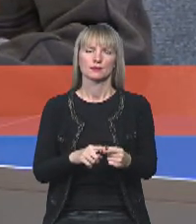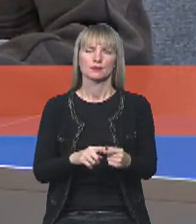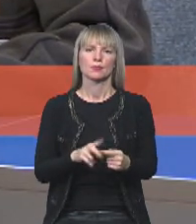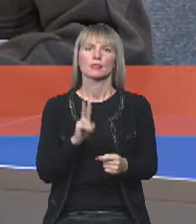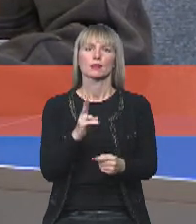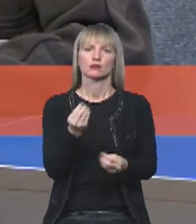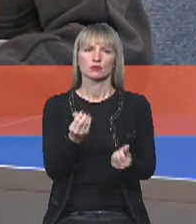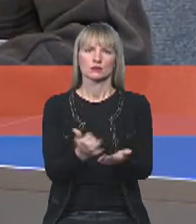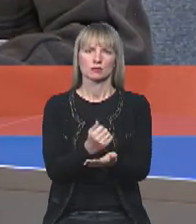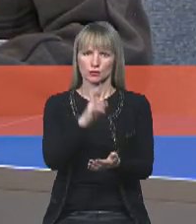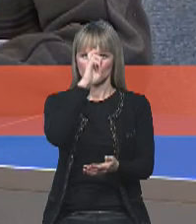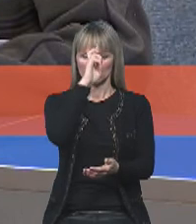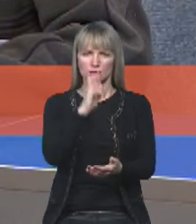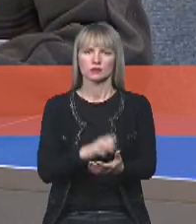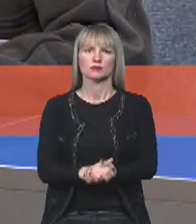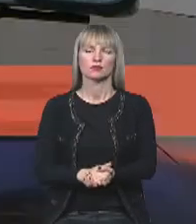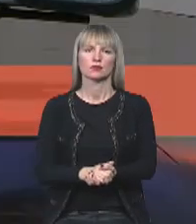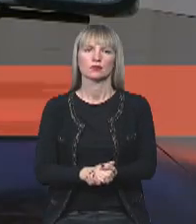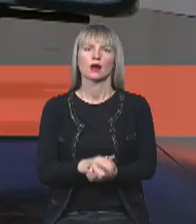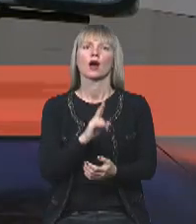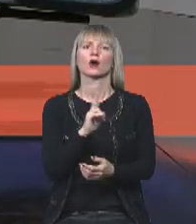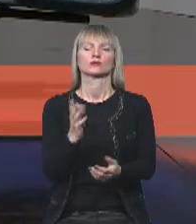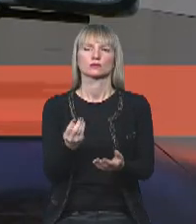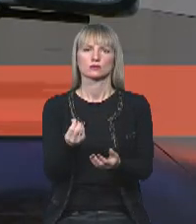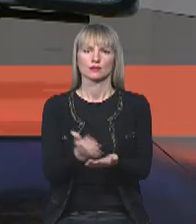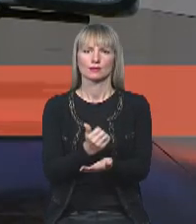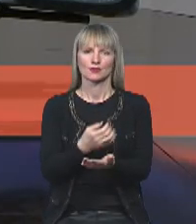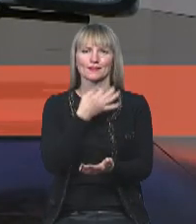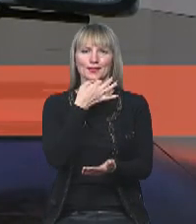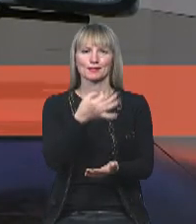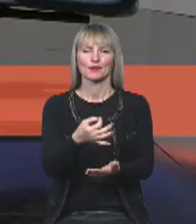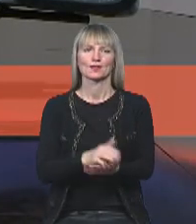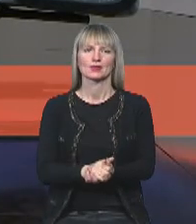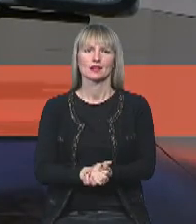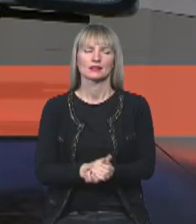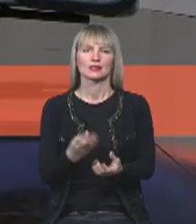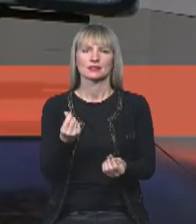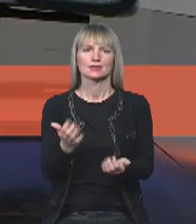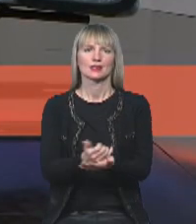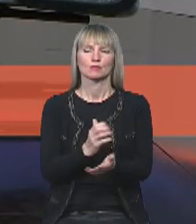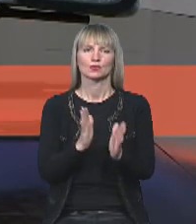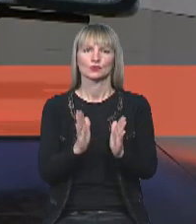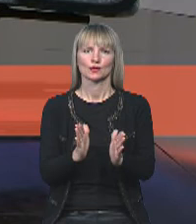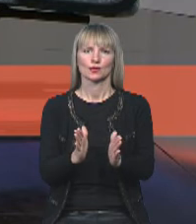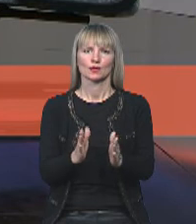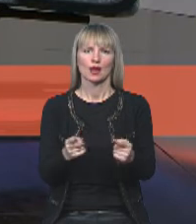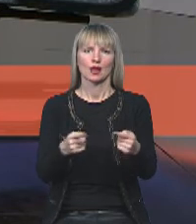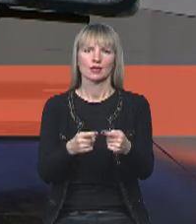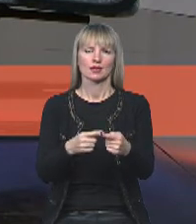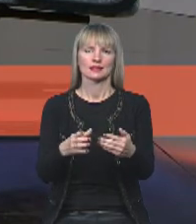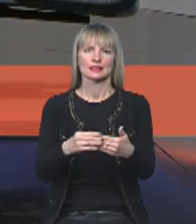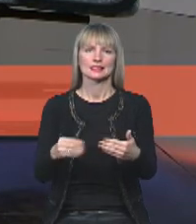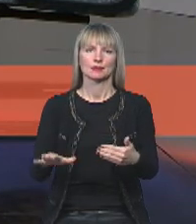Хто заробляє? Государство? Хто заробляє? Відповідайте. Заробляє тільки орендатор